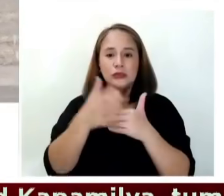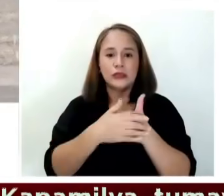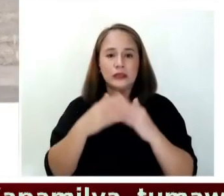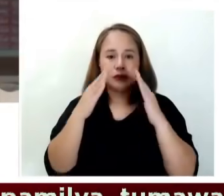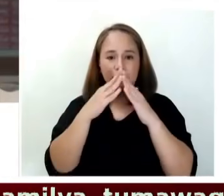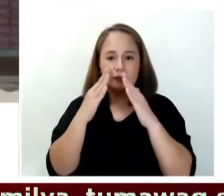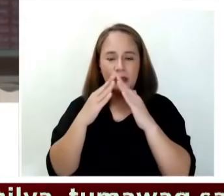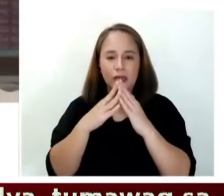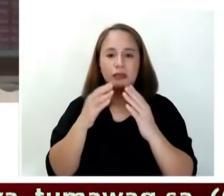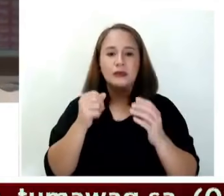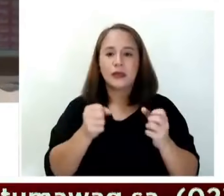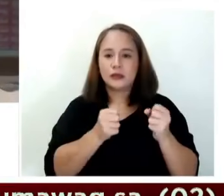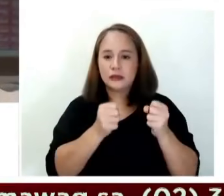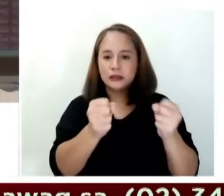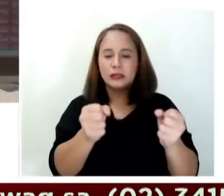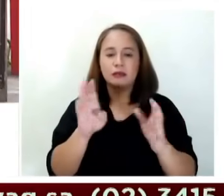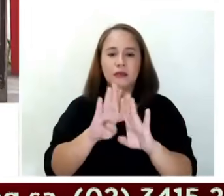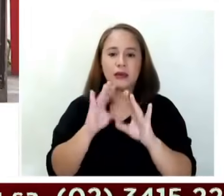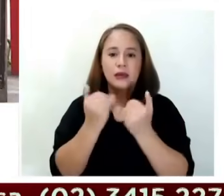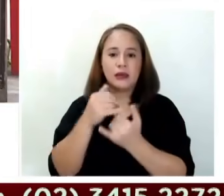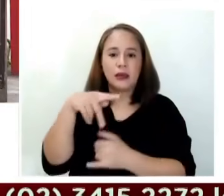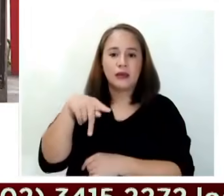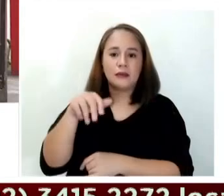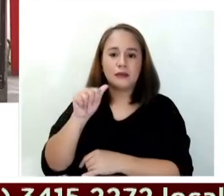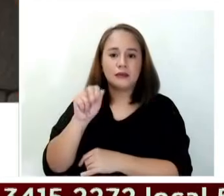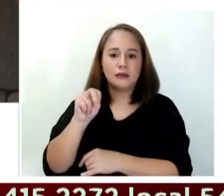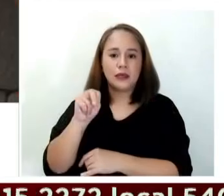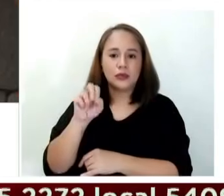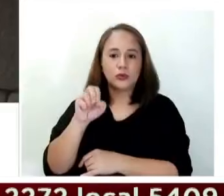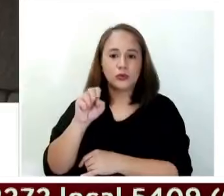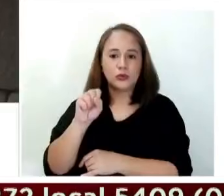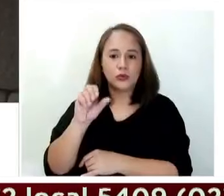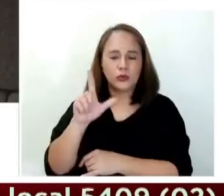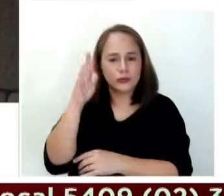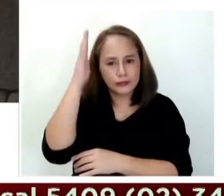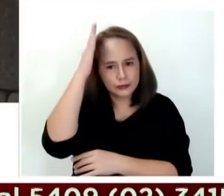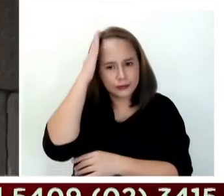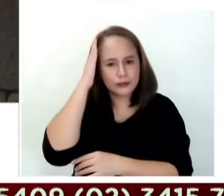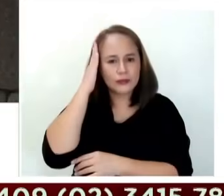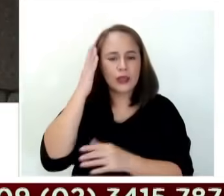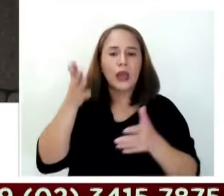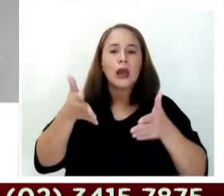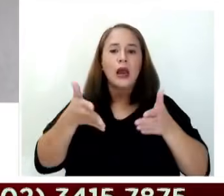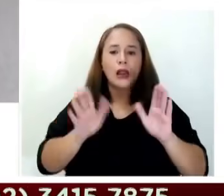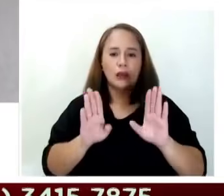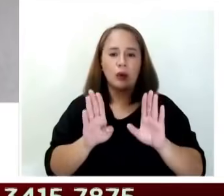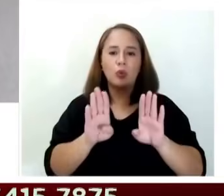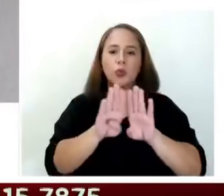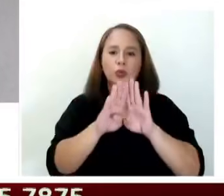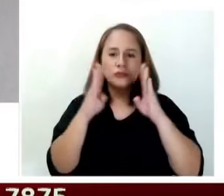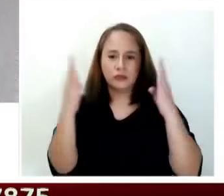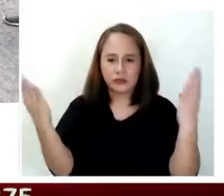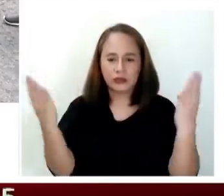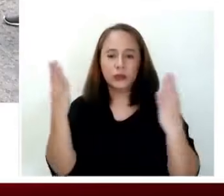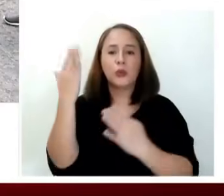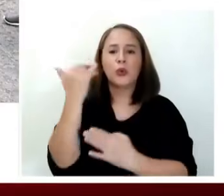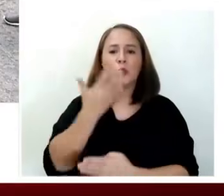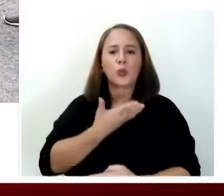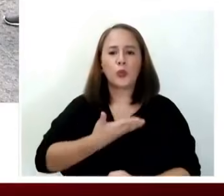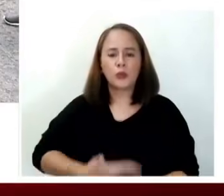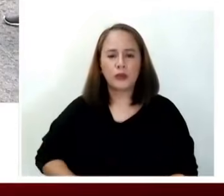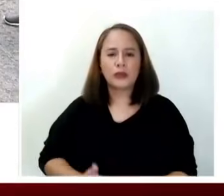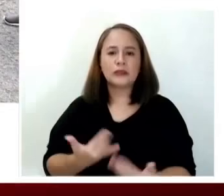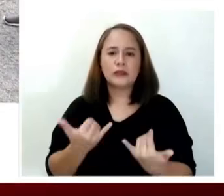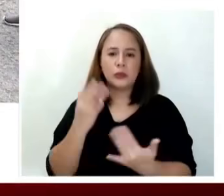at kalsada sa barangay Pansol. Apila nila, payagan na sila makapag-operate dahil gutom na ang